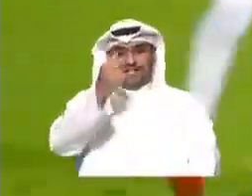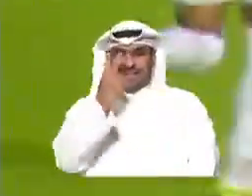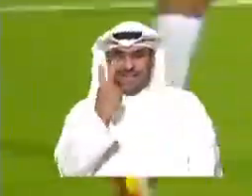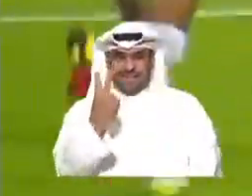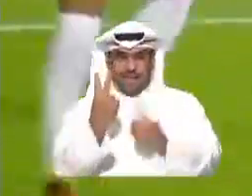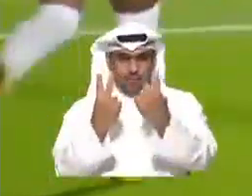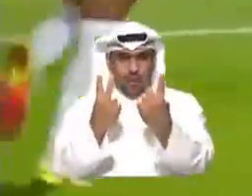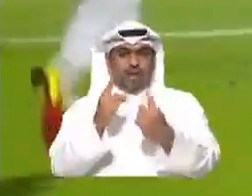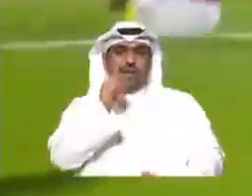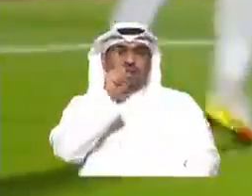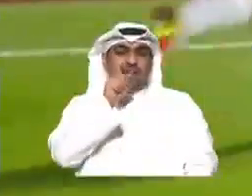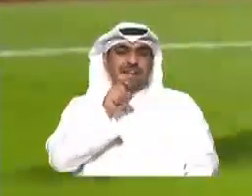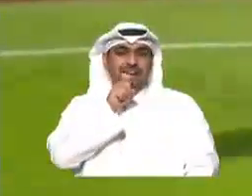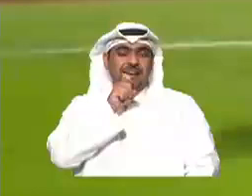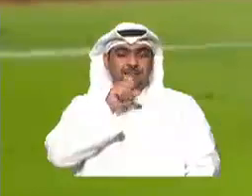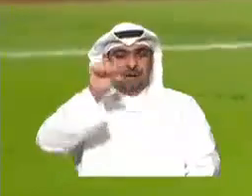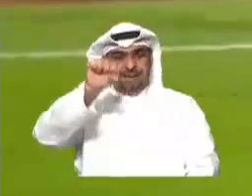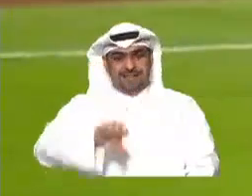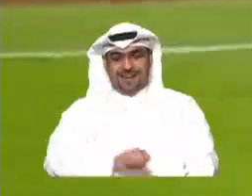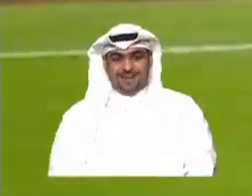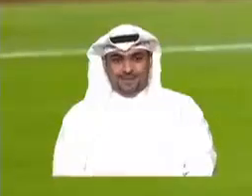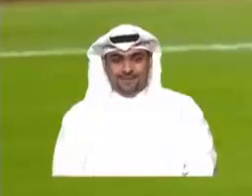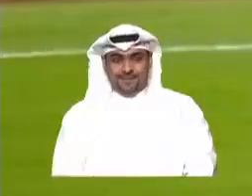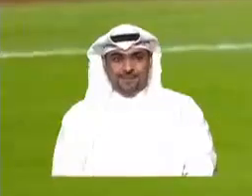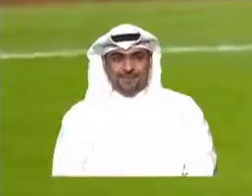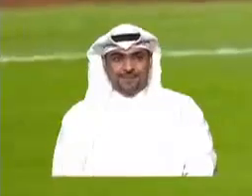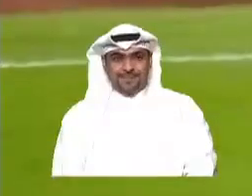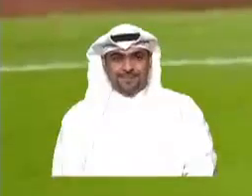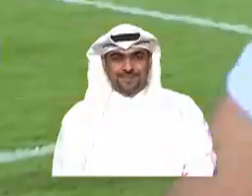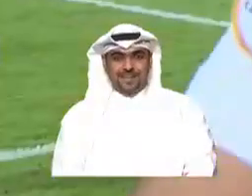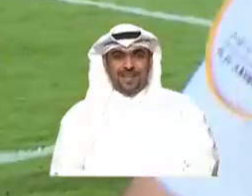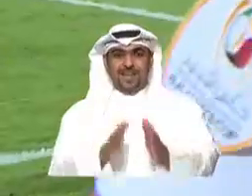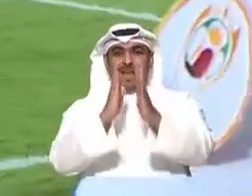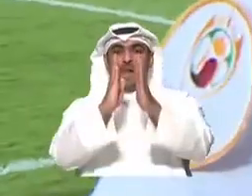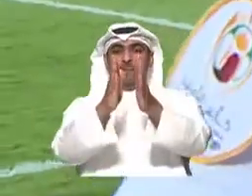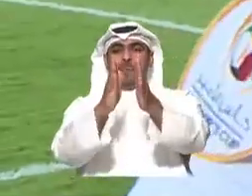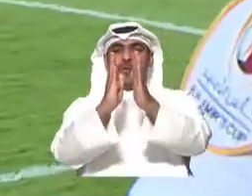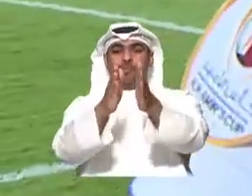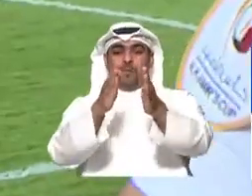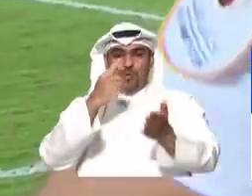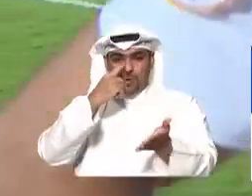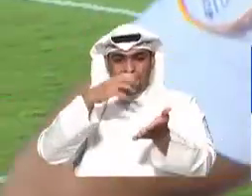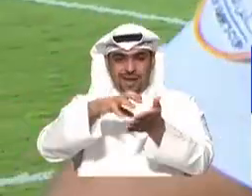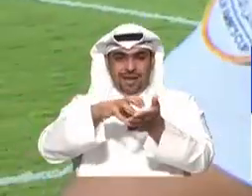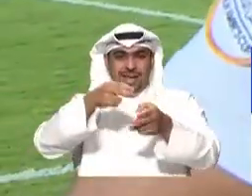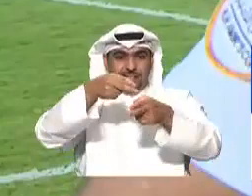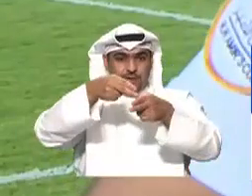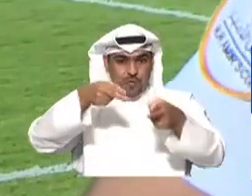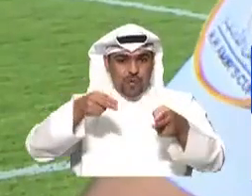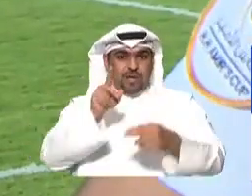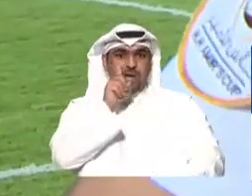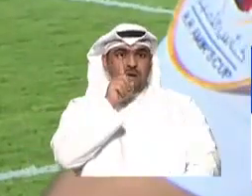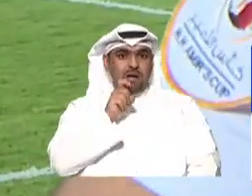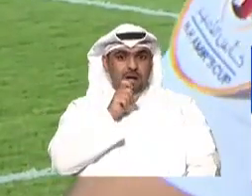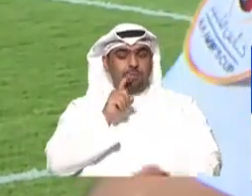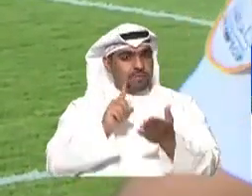بيد الكويت إلى نهائي أغلى الكؤوس. مبروك نادي الكويت، هارد لك نادي كاظمة، يقدم مباراة كبيرة، لكن احنا يعني